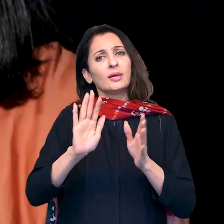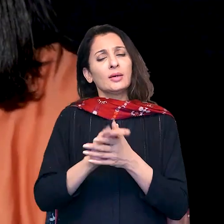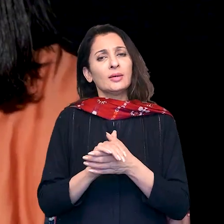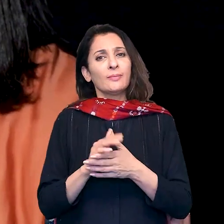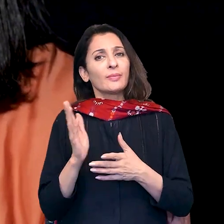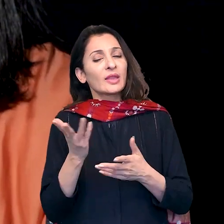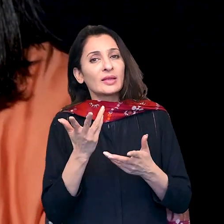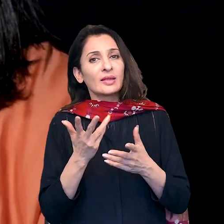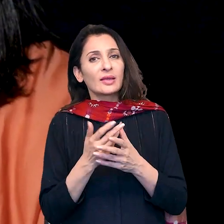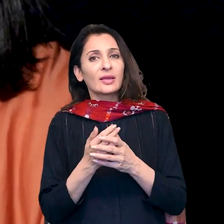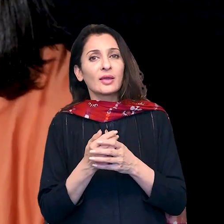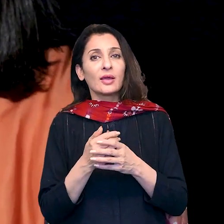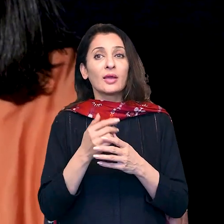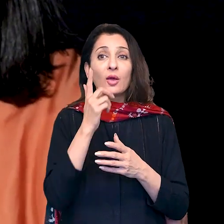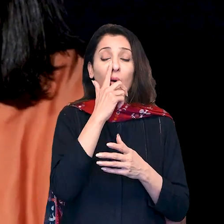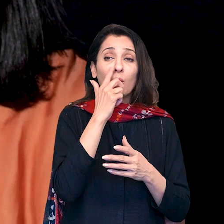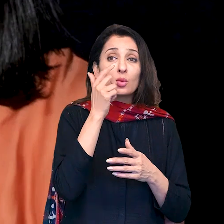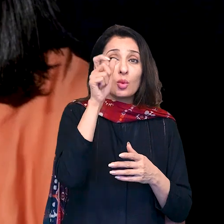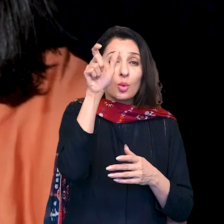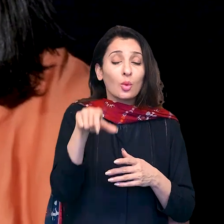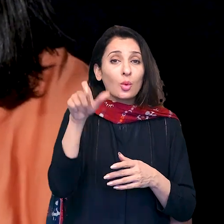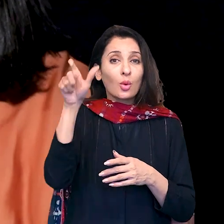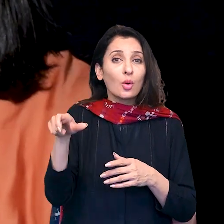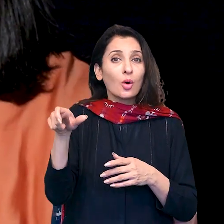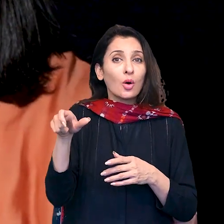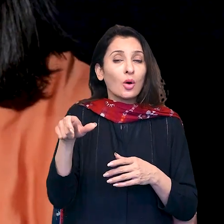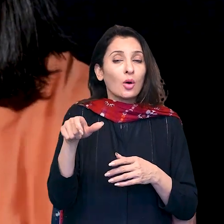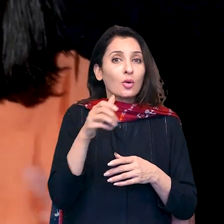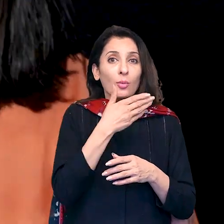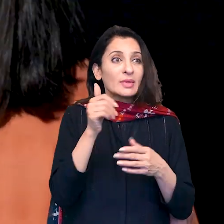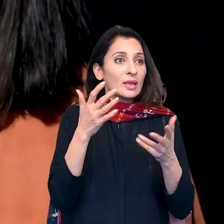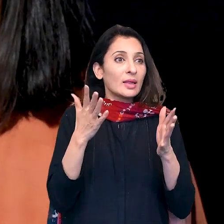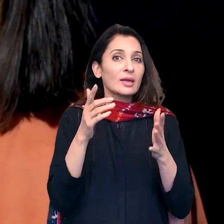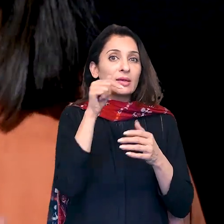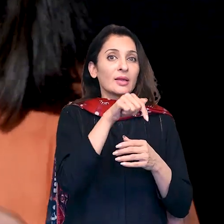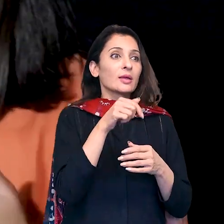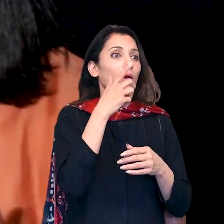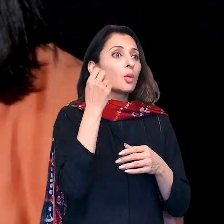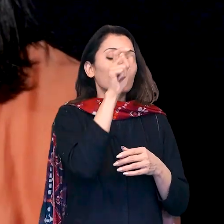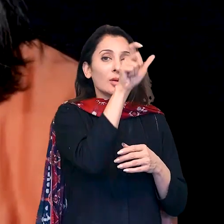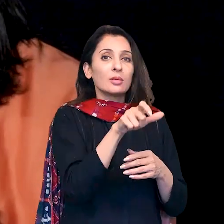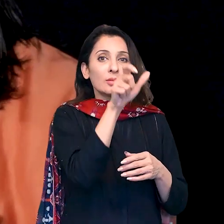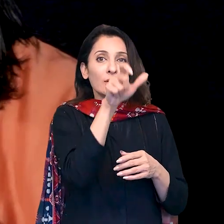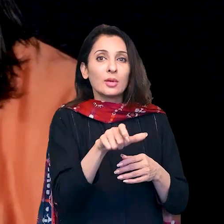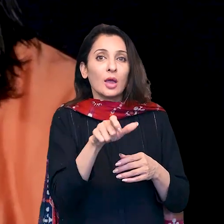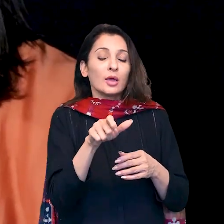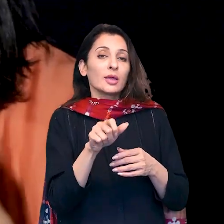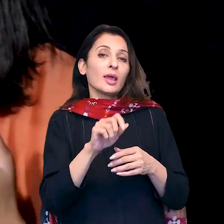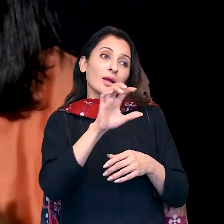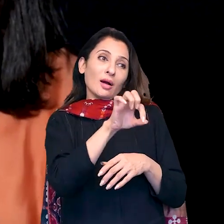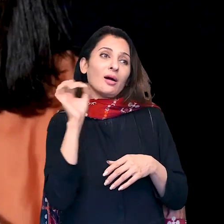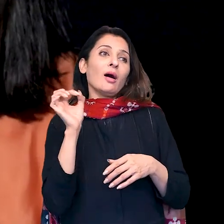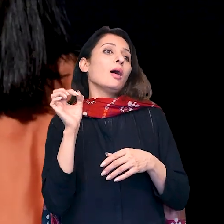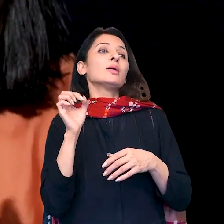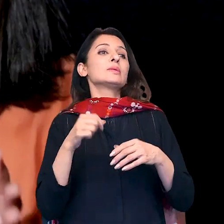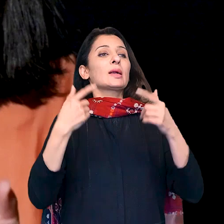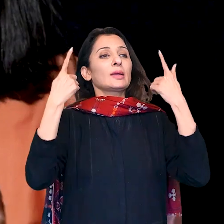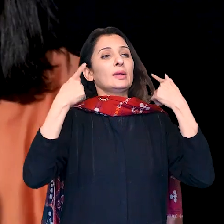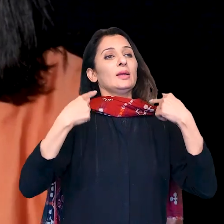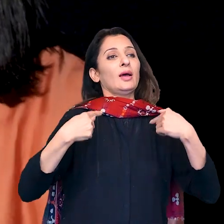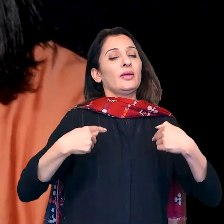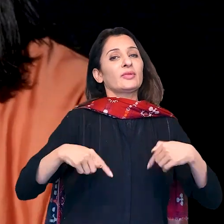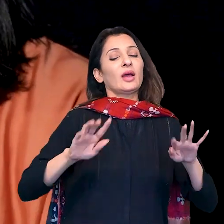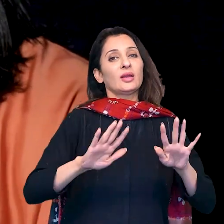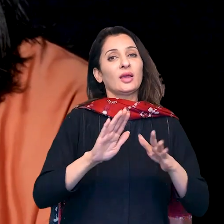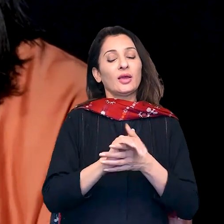नहीं पसंद कि if their husband smoke or if their husband have a certain kind of a lifestyle and they're told overly and over again कि